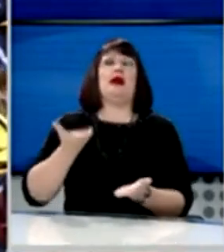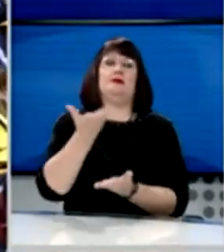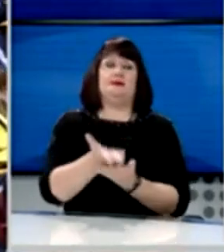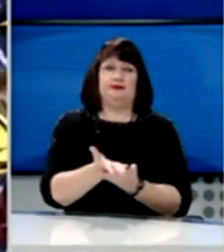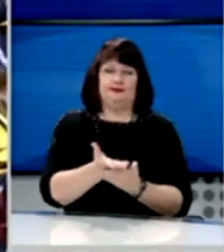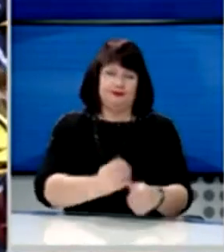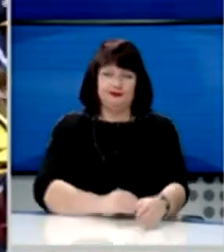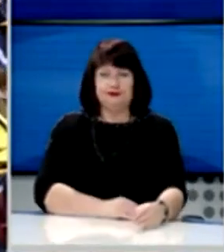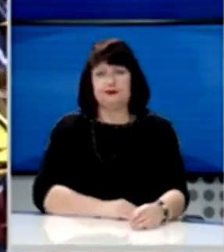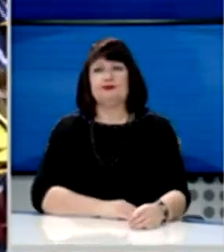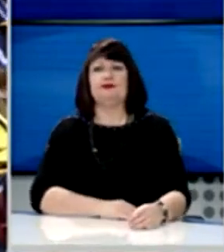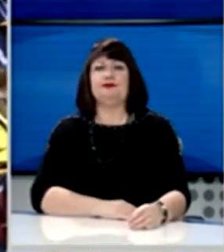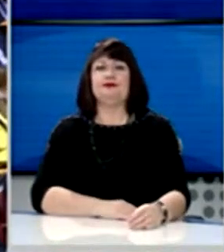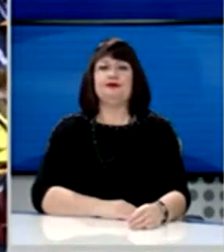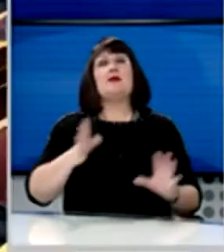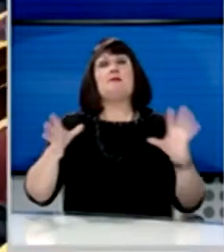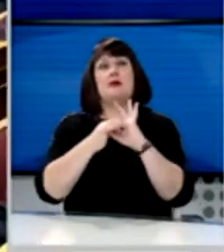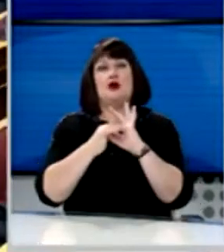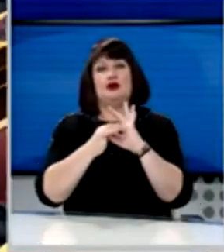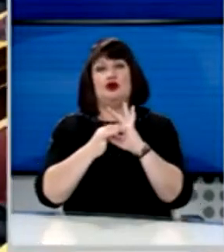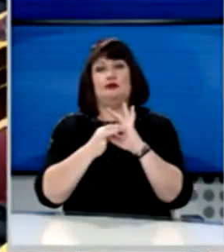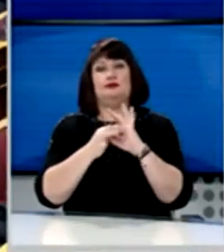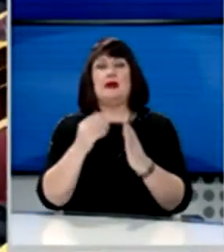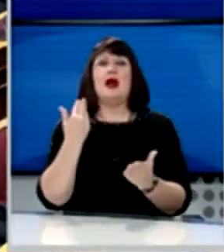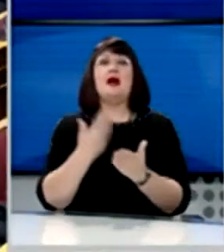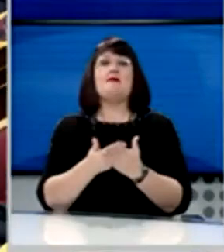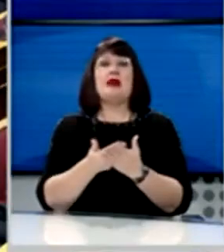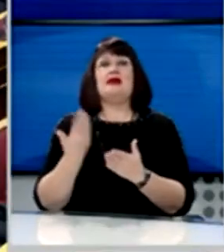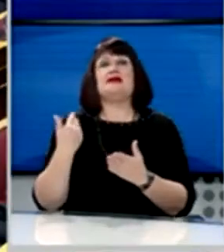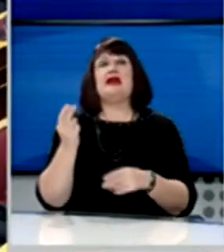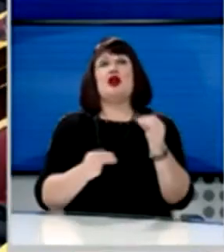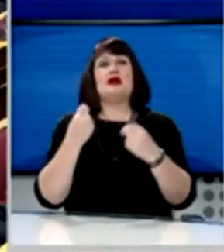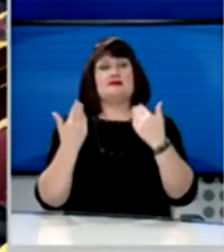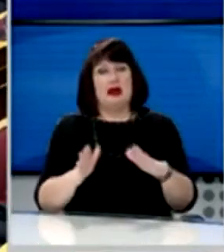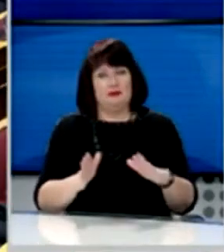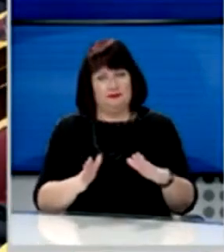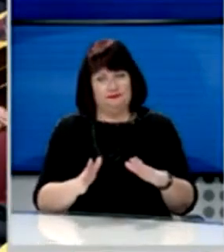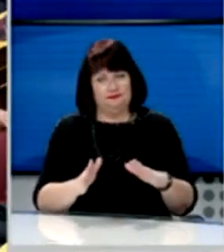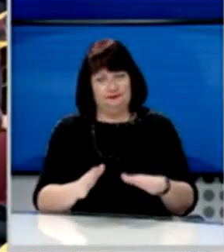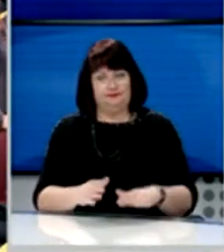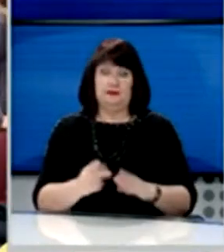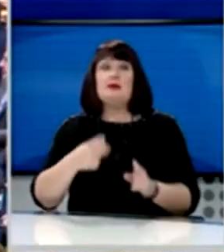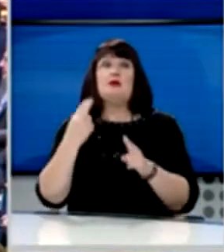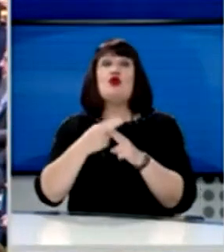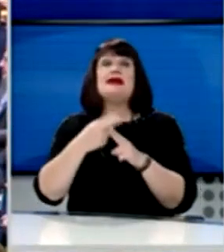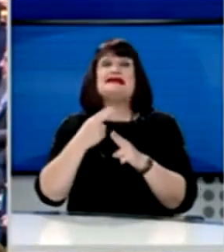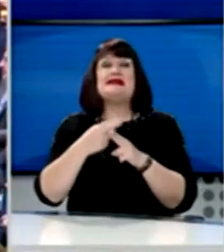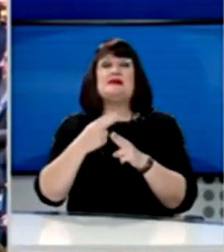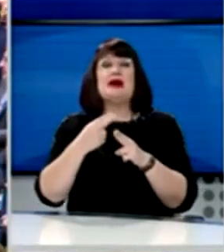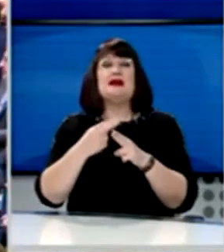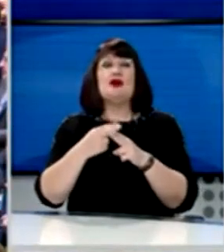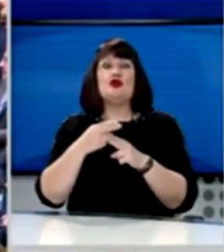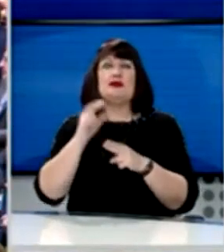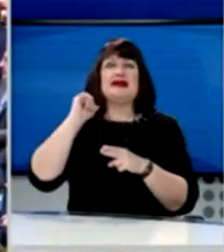βουλευτής Εύρου της Νέας Δημοκρατίας, Χρήστος Δερμετζόπουλος, επικεντρώθηκε στις προκλήσεις και τις ευκαιρίες που αφορούν την περιοχή του Εύρου. Αναφερόμενος